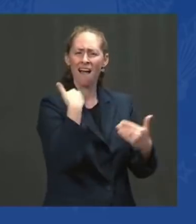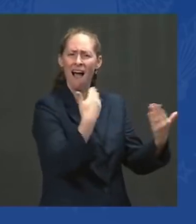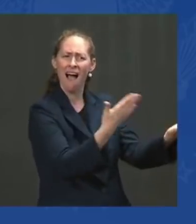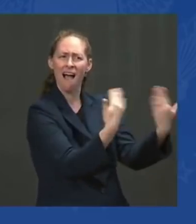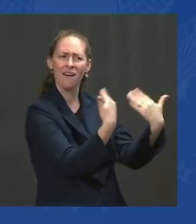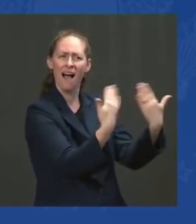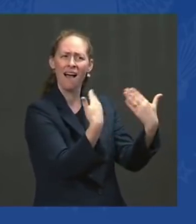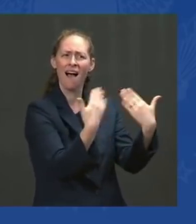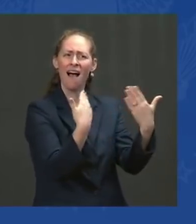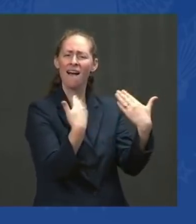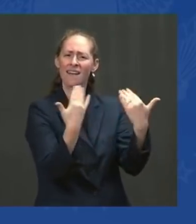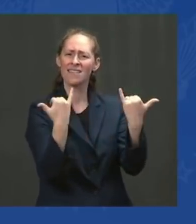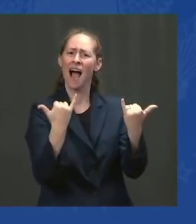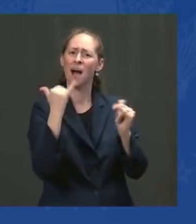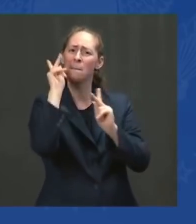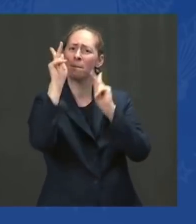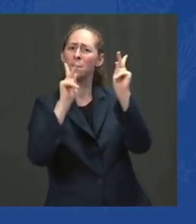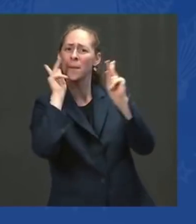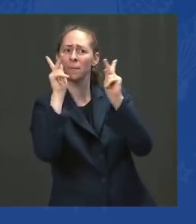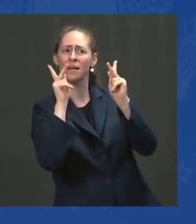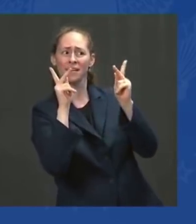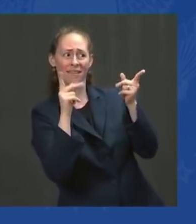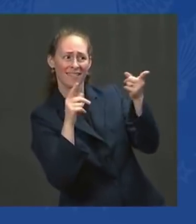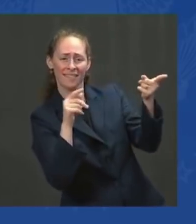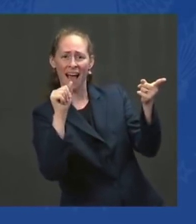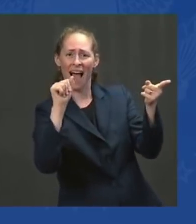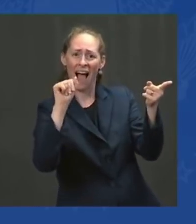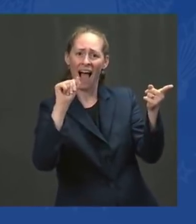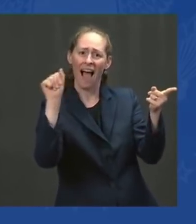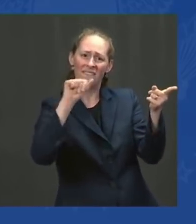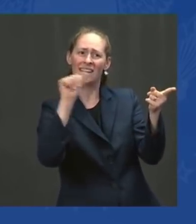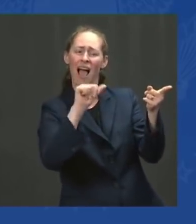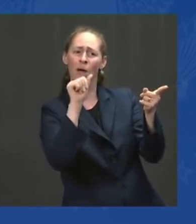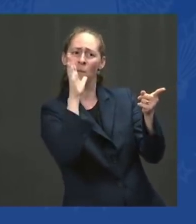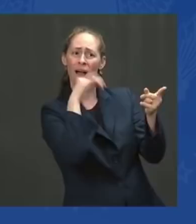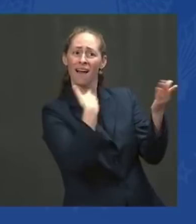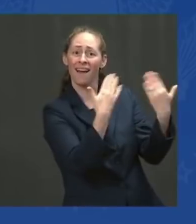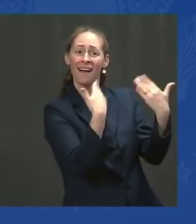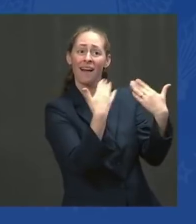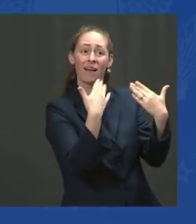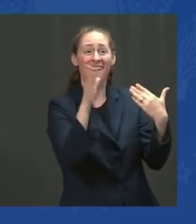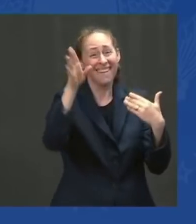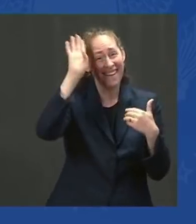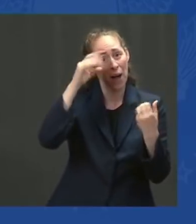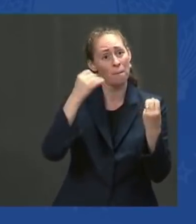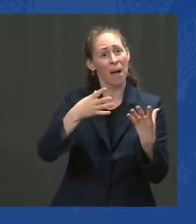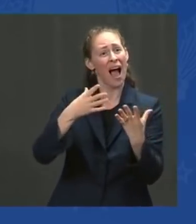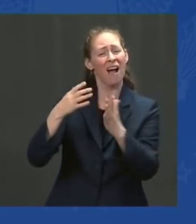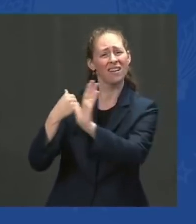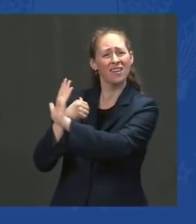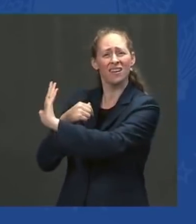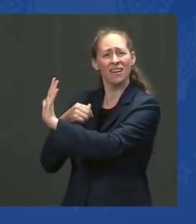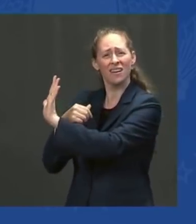人心凉的，一个不太景气的，一个这种啊强词夺理的这样一个现状。